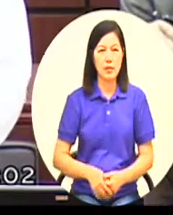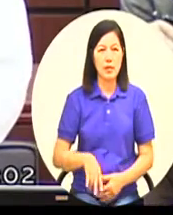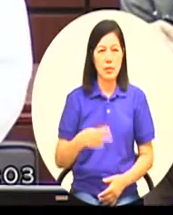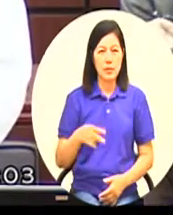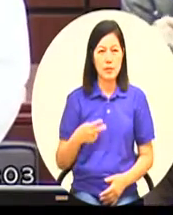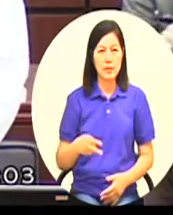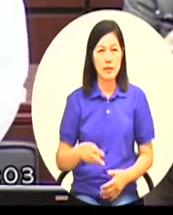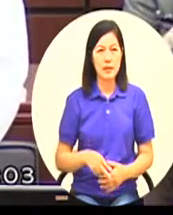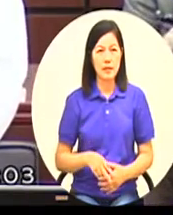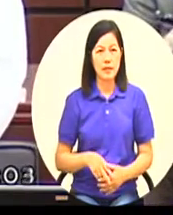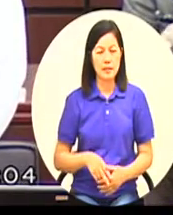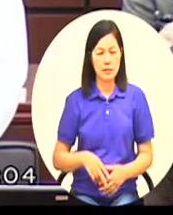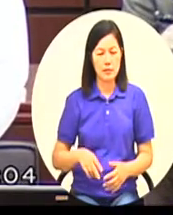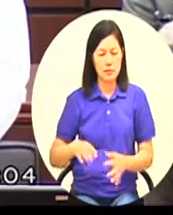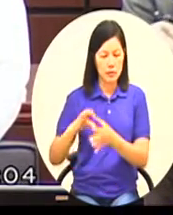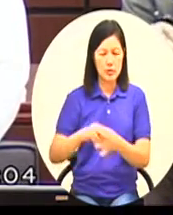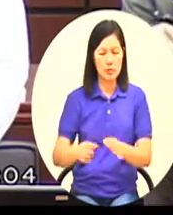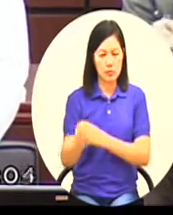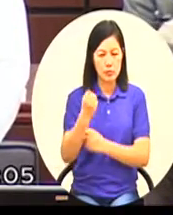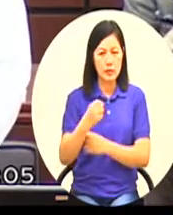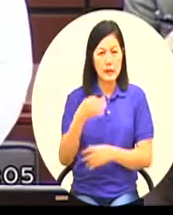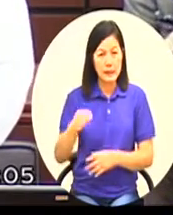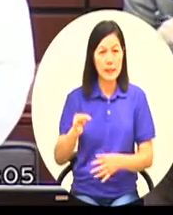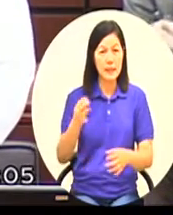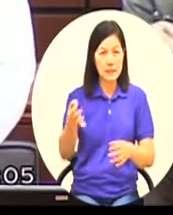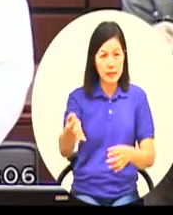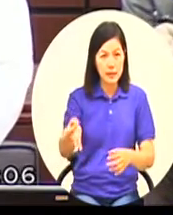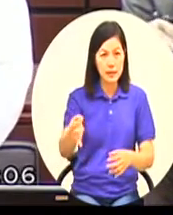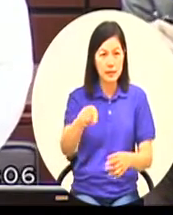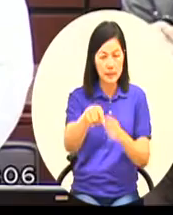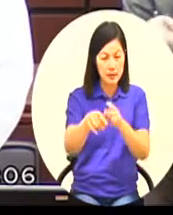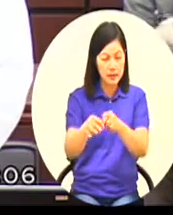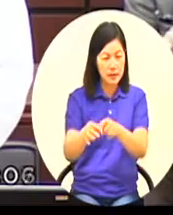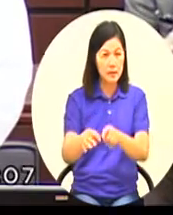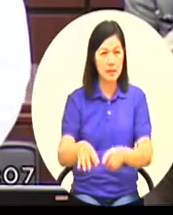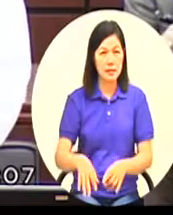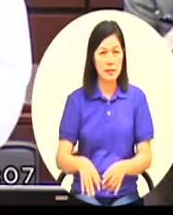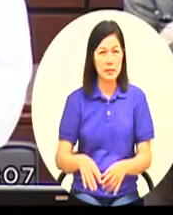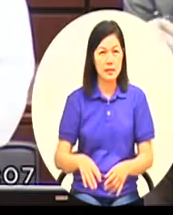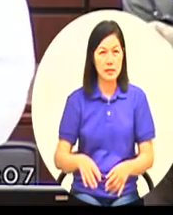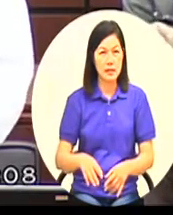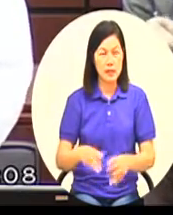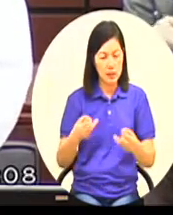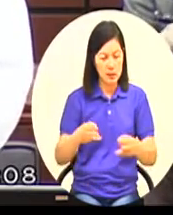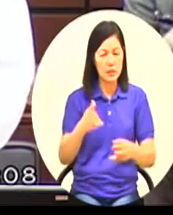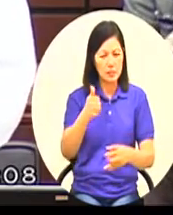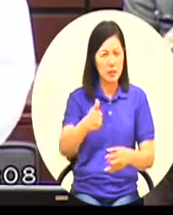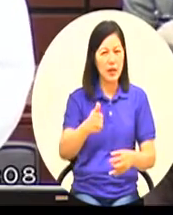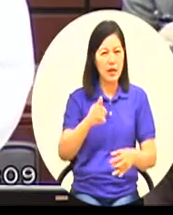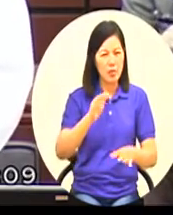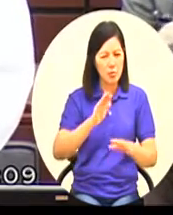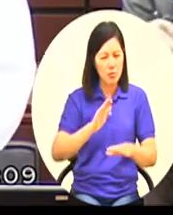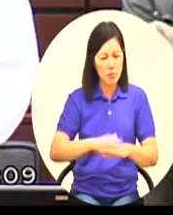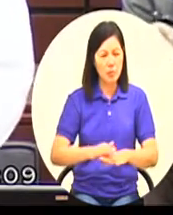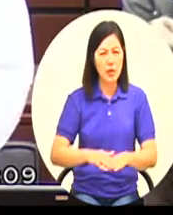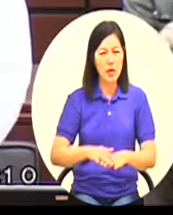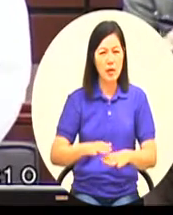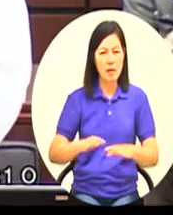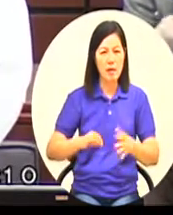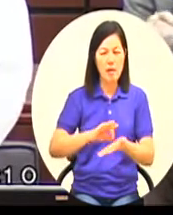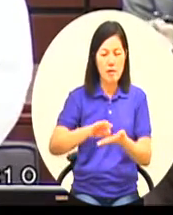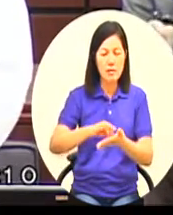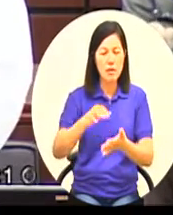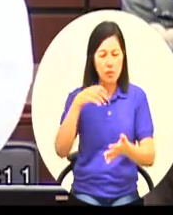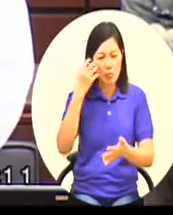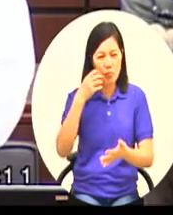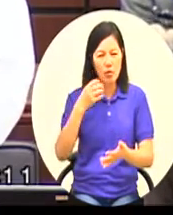方。啊，至于是说用金钱的部分来讲，确实我想会达到一定的效果，但是问题这个效果只是因为我付不起钱所